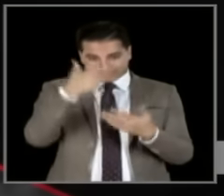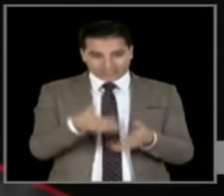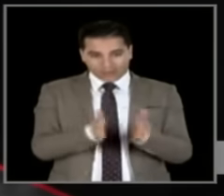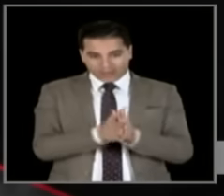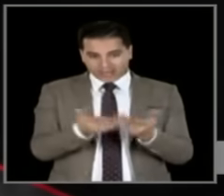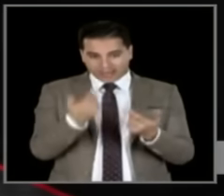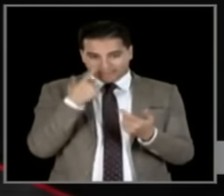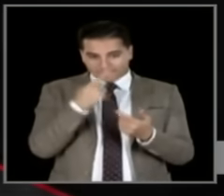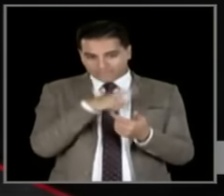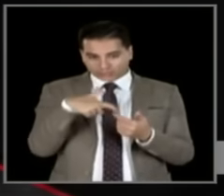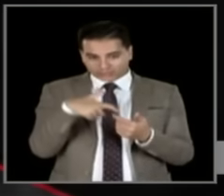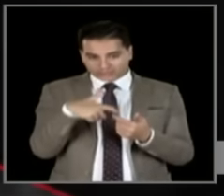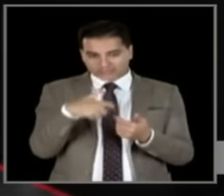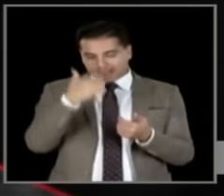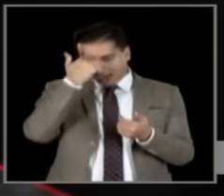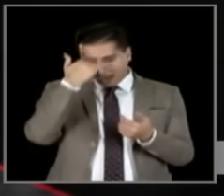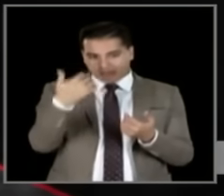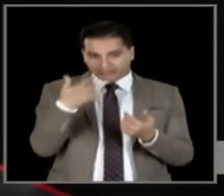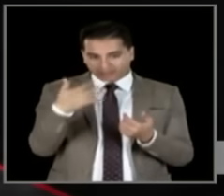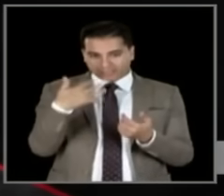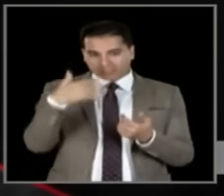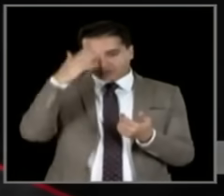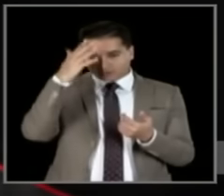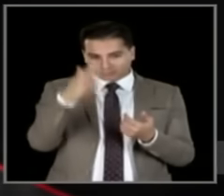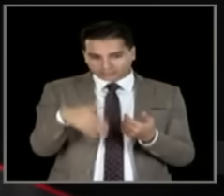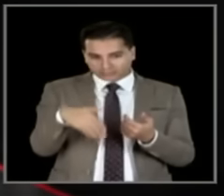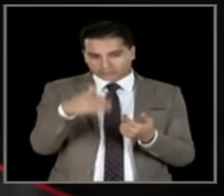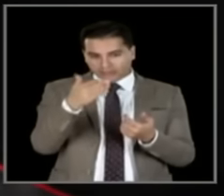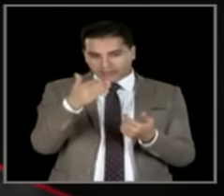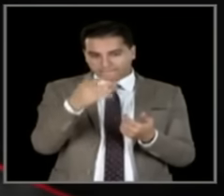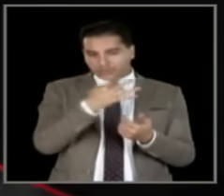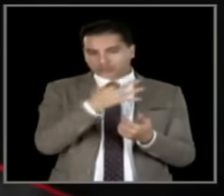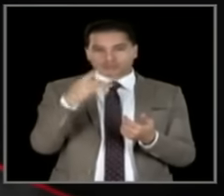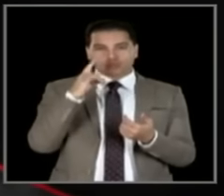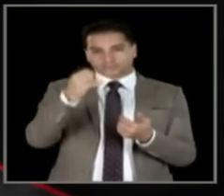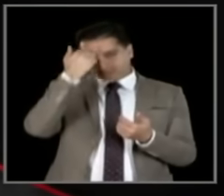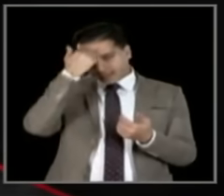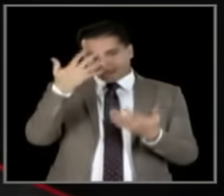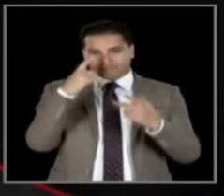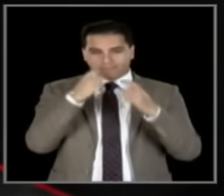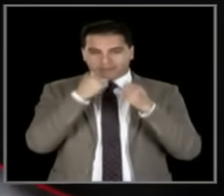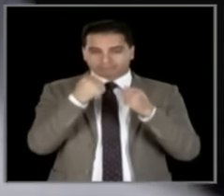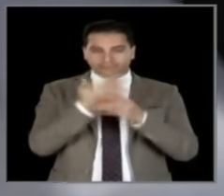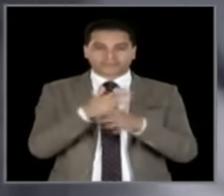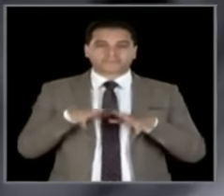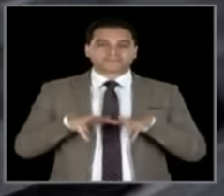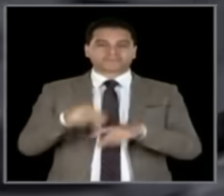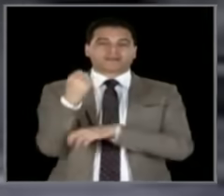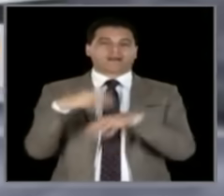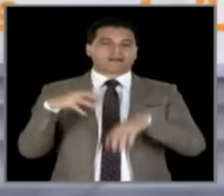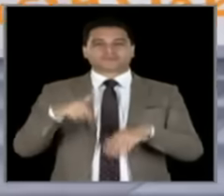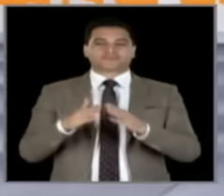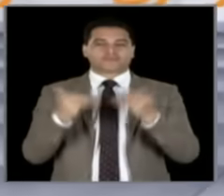بما يساوي 160 ألف جنيه، ويبقى الرصيد لحد دلوقتي 350 ألف جنيه في خزنة البنك